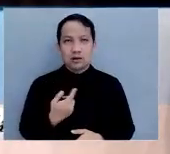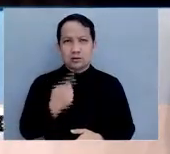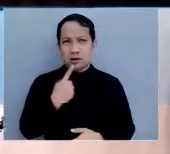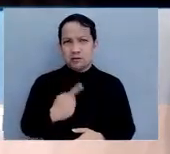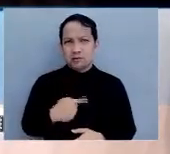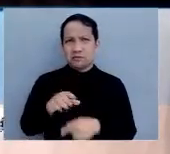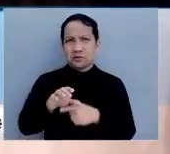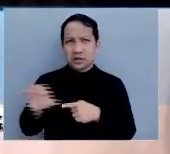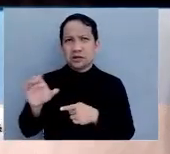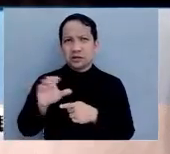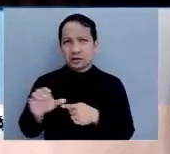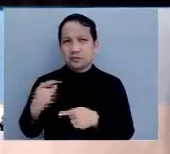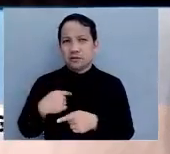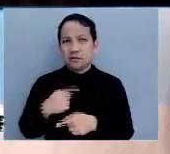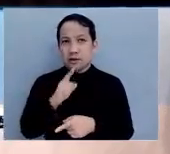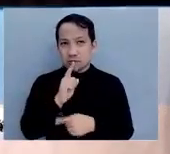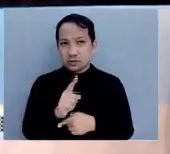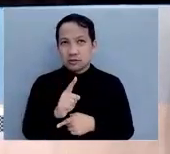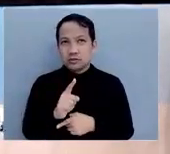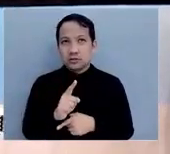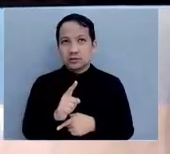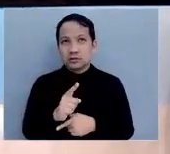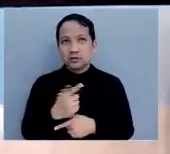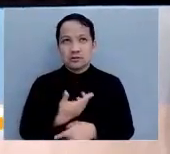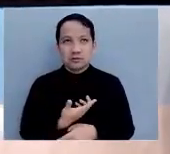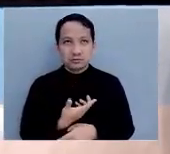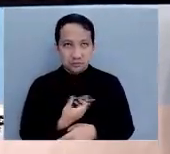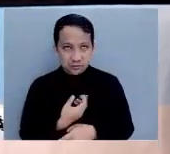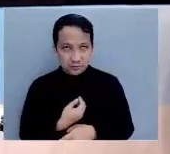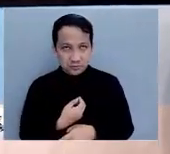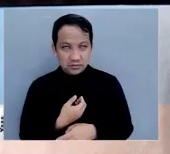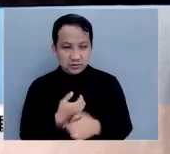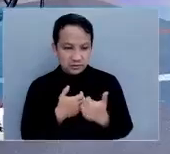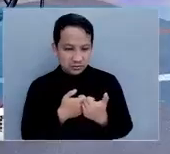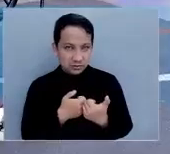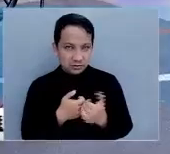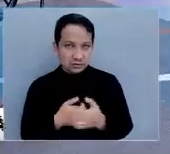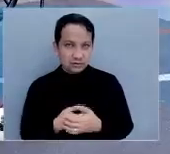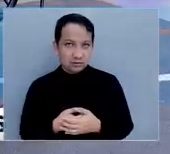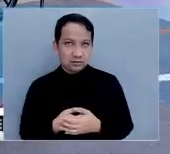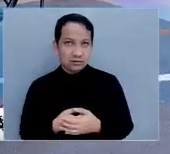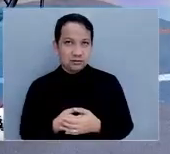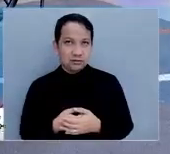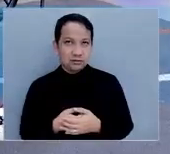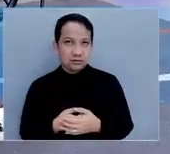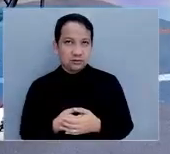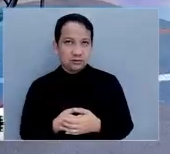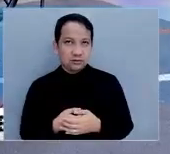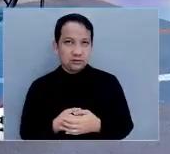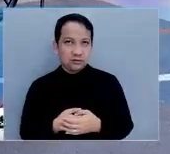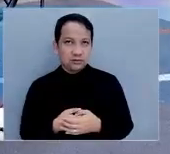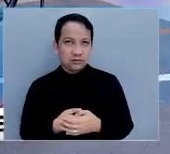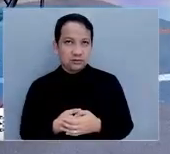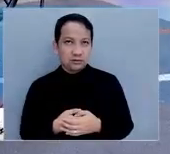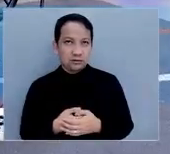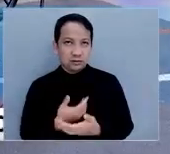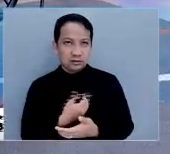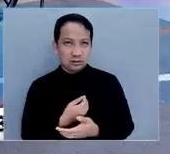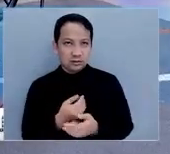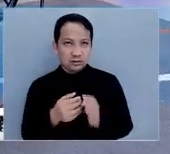mo, career lang. Pero yung totoo, takot ka pala sa relasyon. Ayun. Doon na tayo kapunta. Itong sinasabi niyong